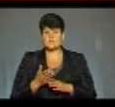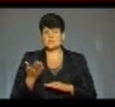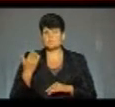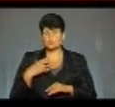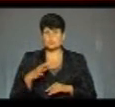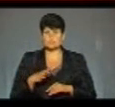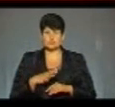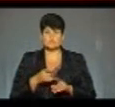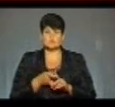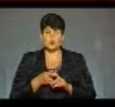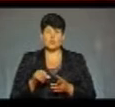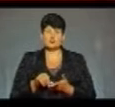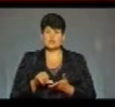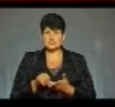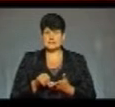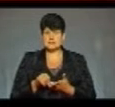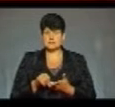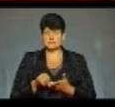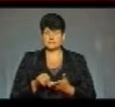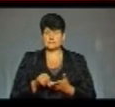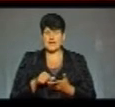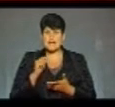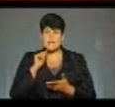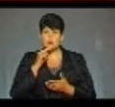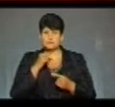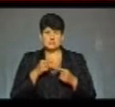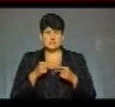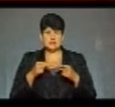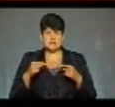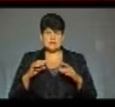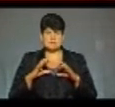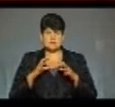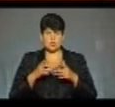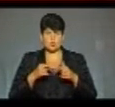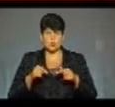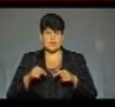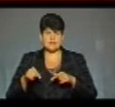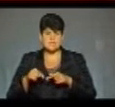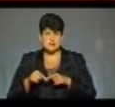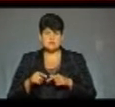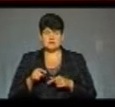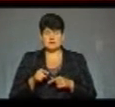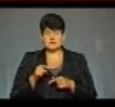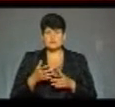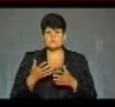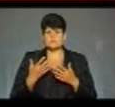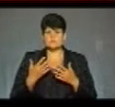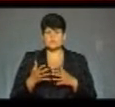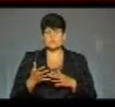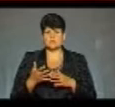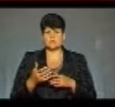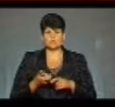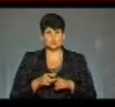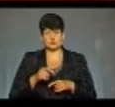скажімо, такої участі в економічних різноманітних міжнародних організаціях. Тобто він, скажімо, така вже досить